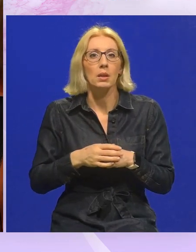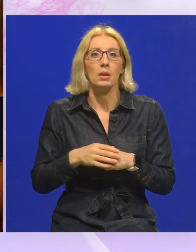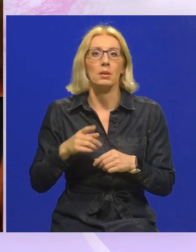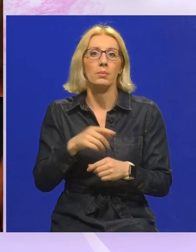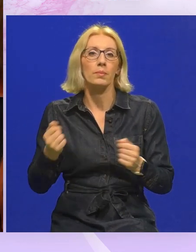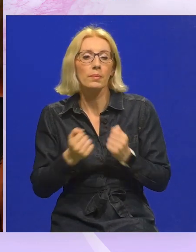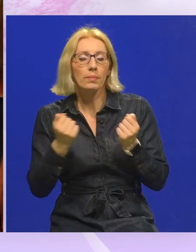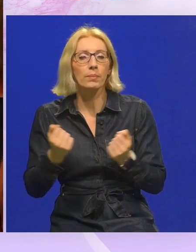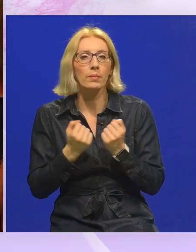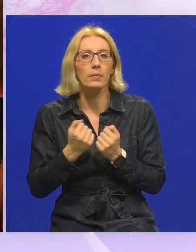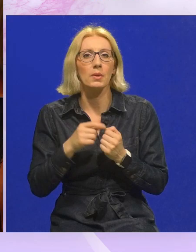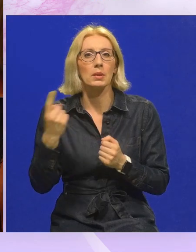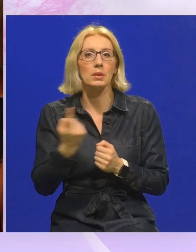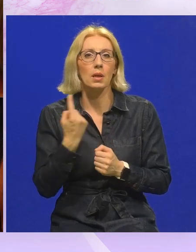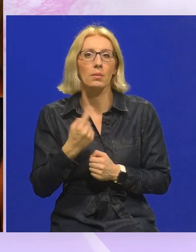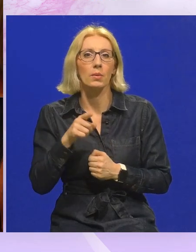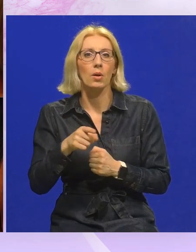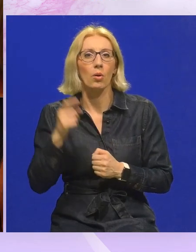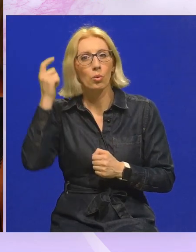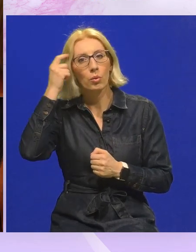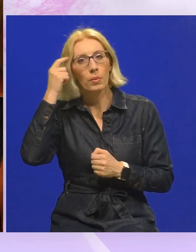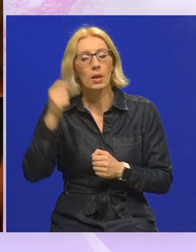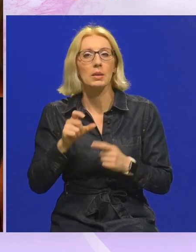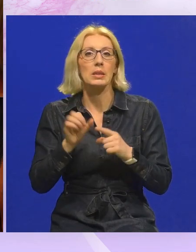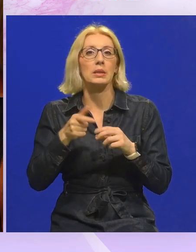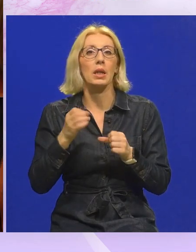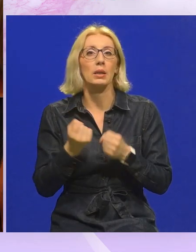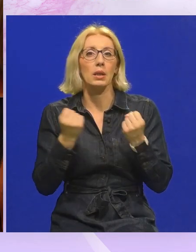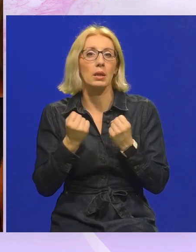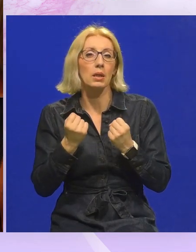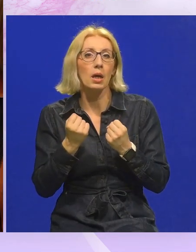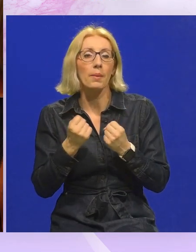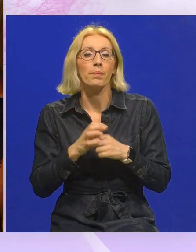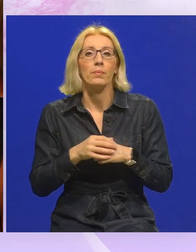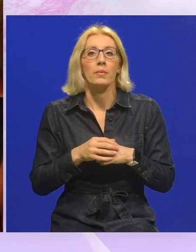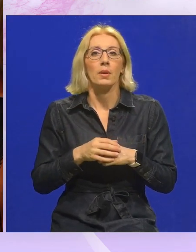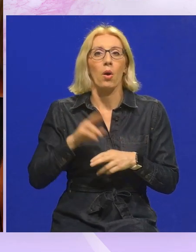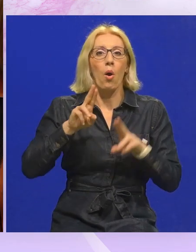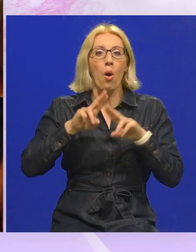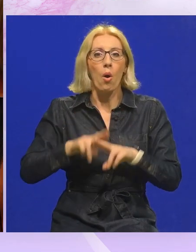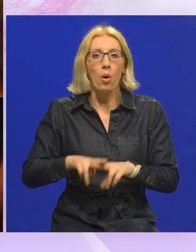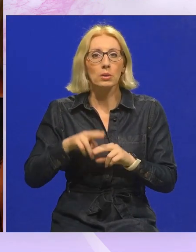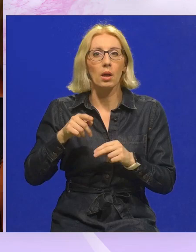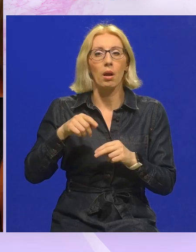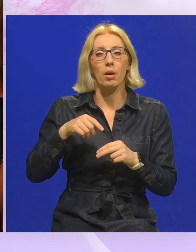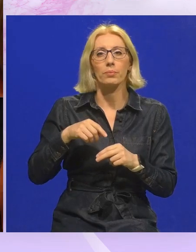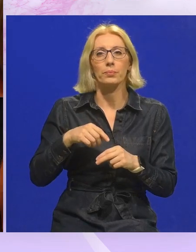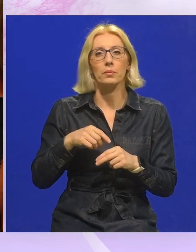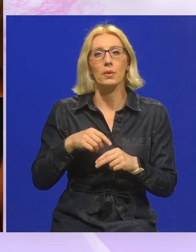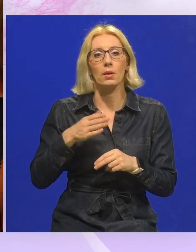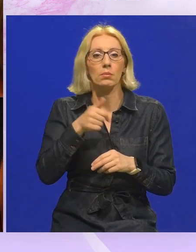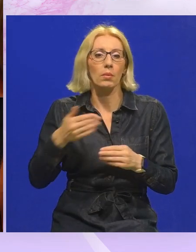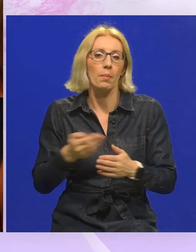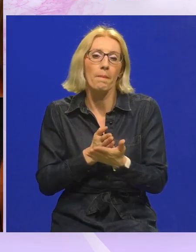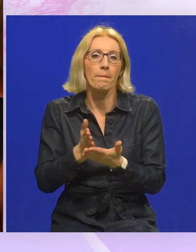inkluzivnosti u samim kulturnim strategijama, odnosno i ovi ostale aktivnosti kao metodološke